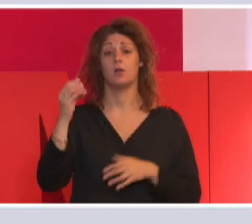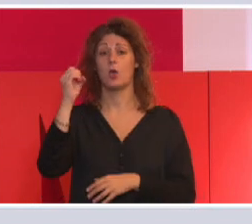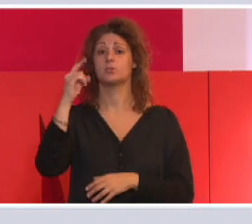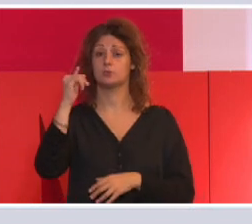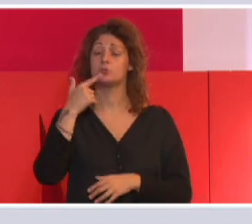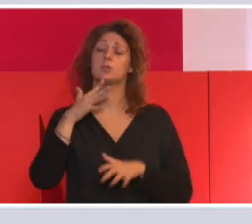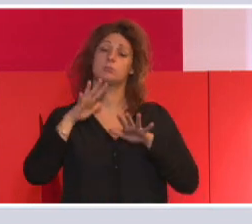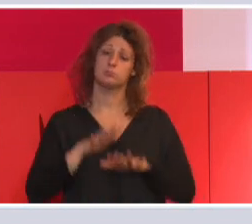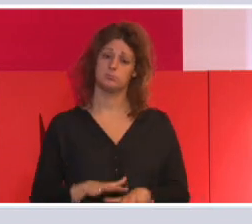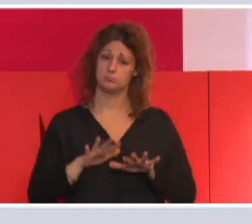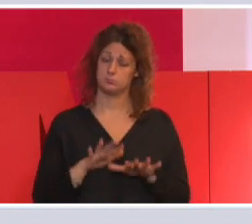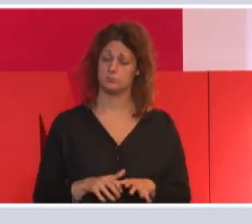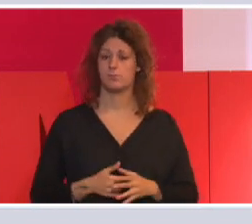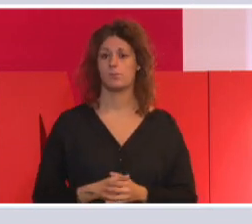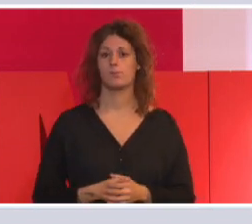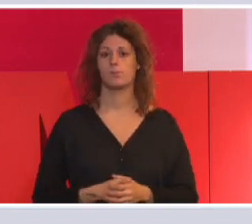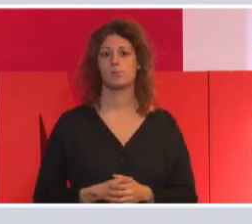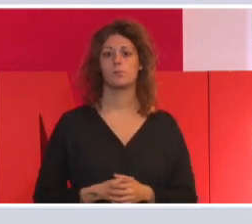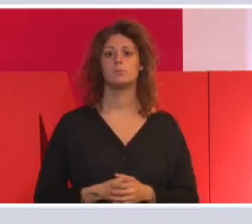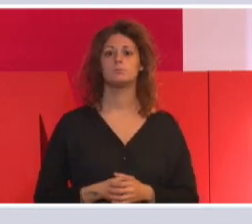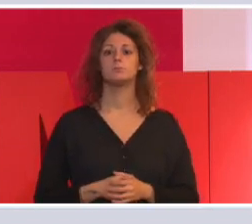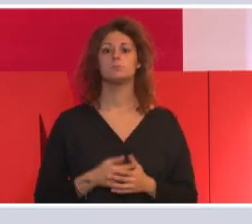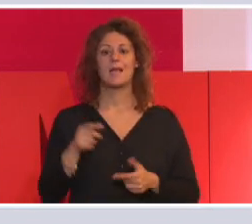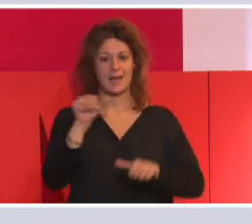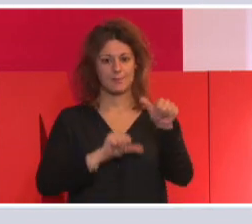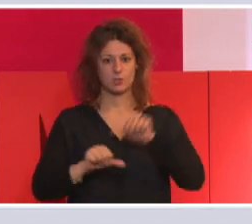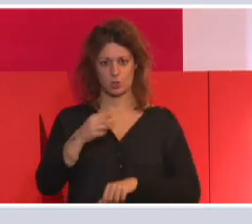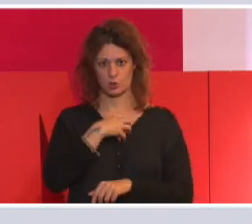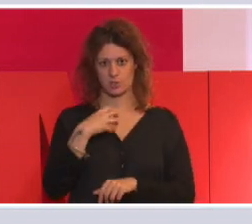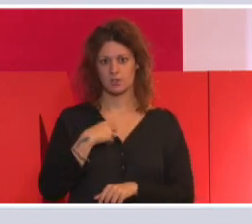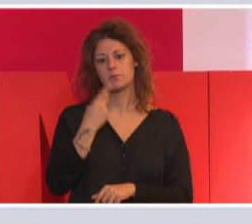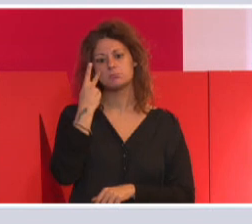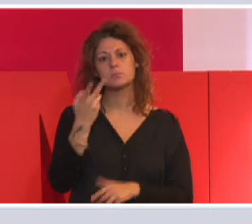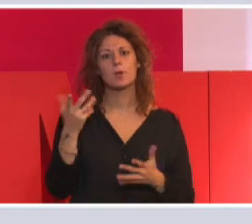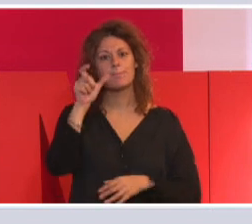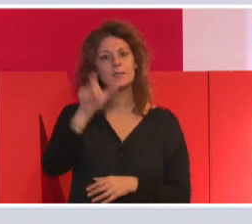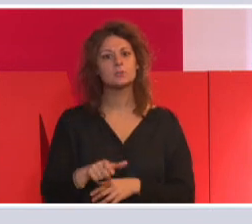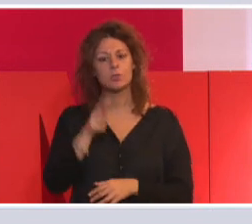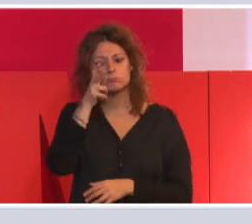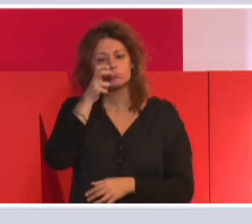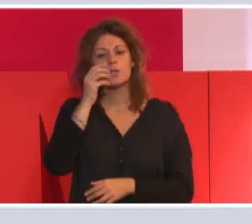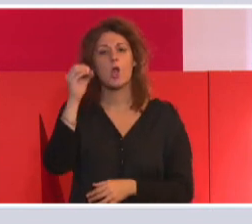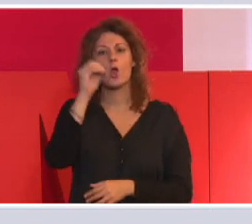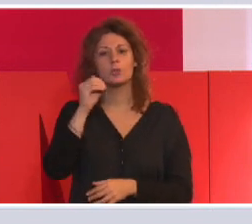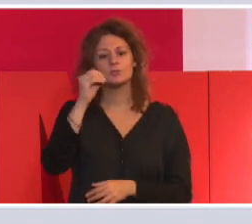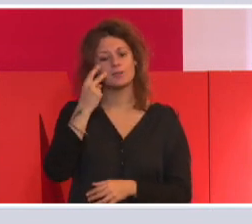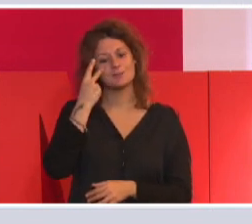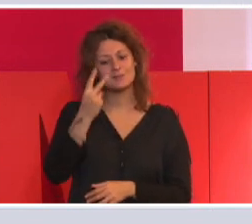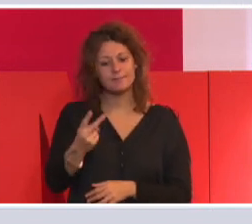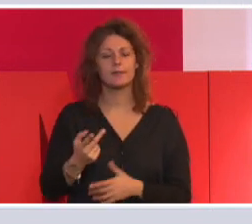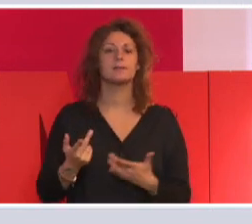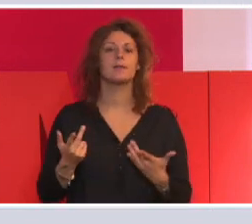recenti vis vedono come dopo l'inalazione di ossitocina se anche il più disponibile a rilasciare le proprie informazioni personali molto molto